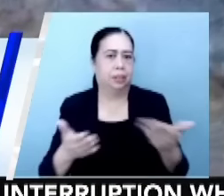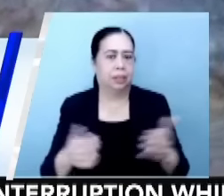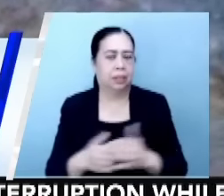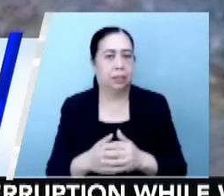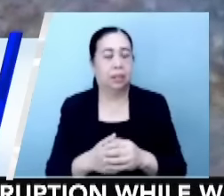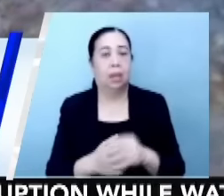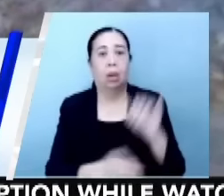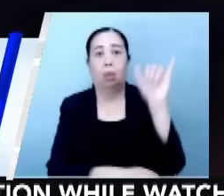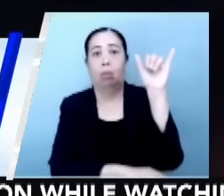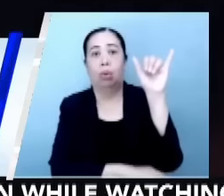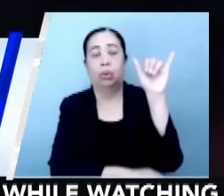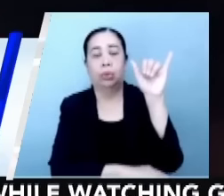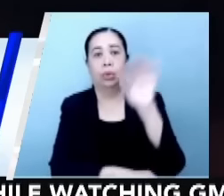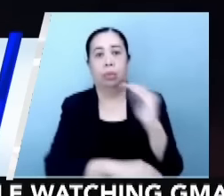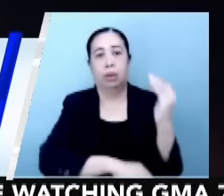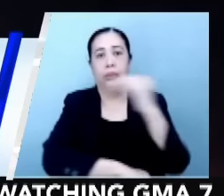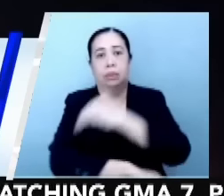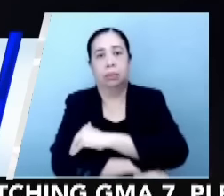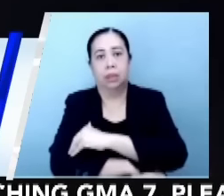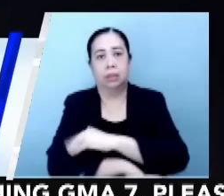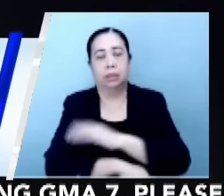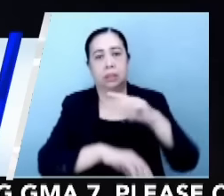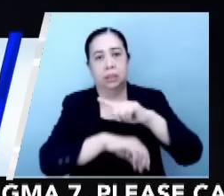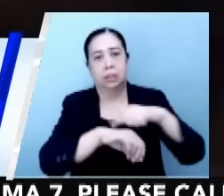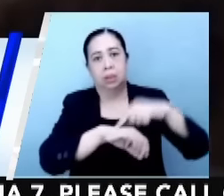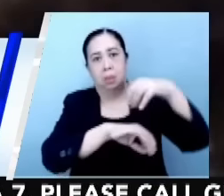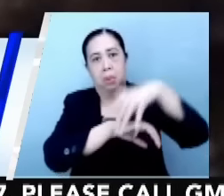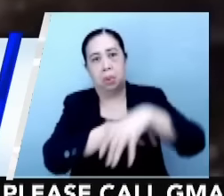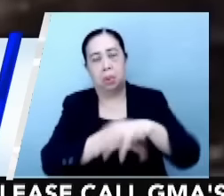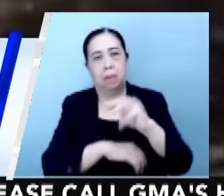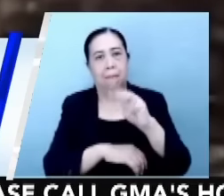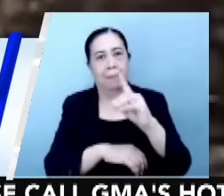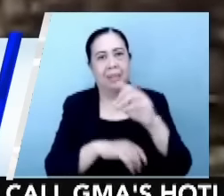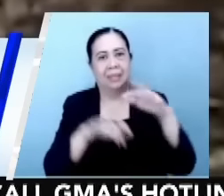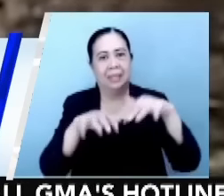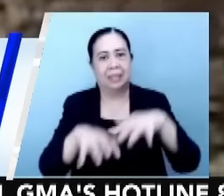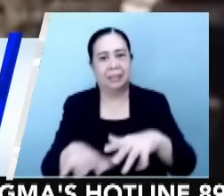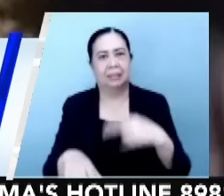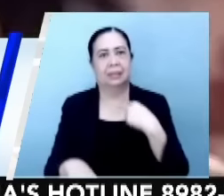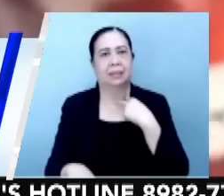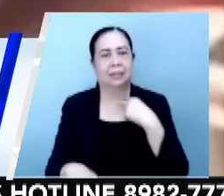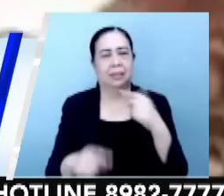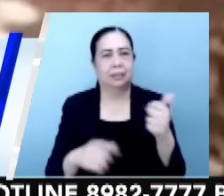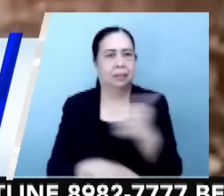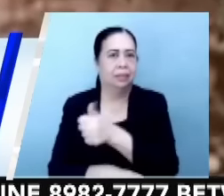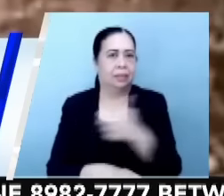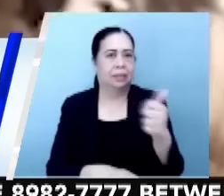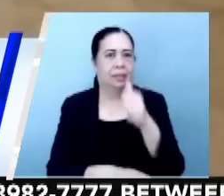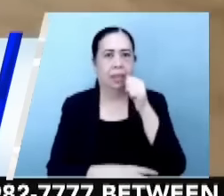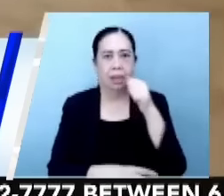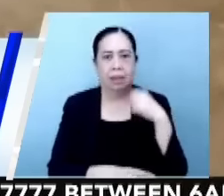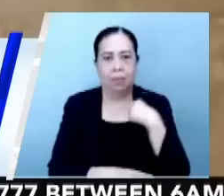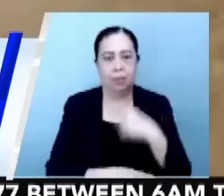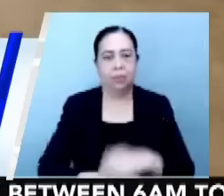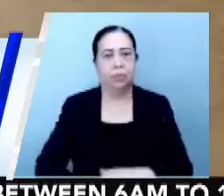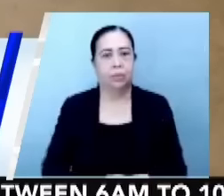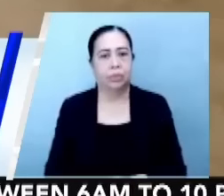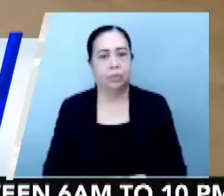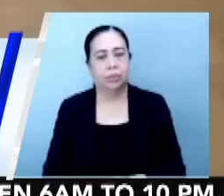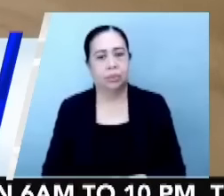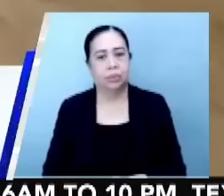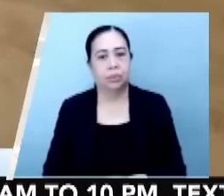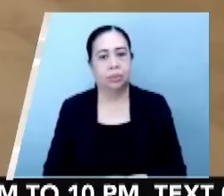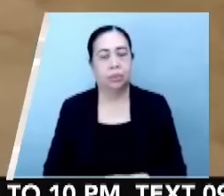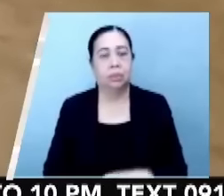naman, mudslide naman ang dahilan ng isang oras na pagka-stranded ng mga motorista kahapon. Sabi ng